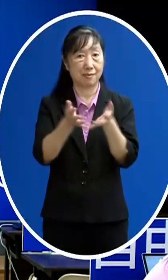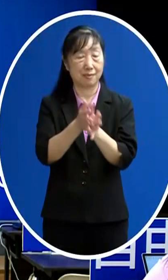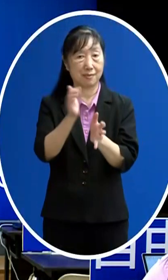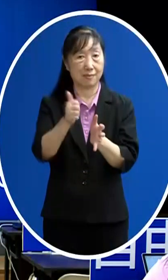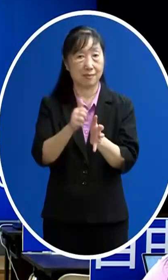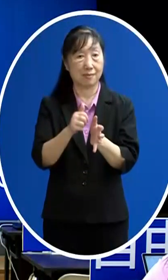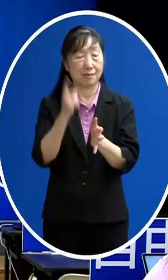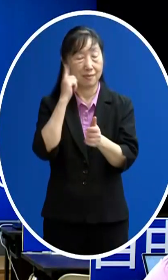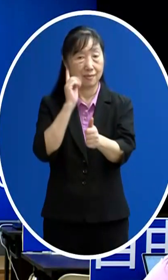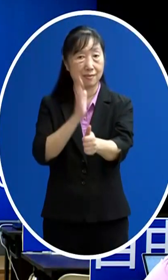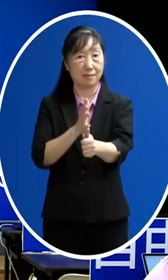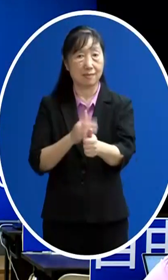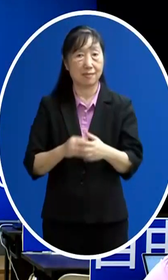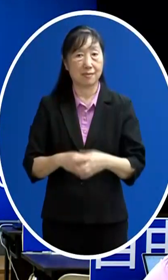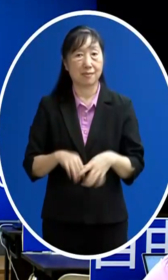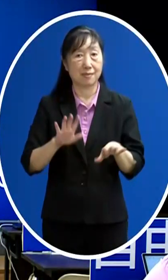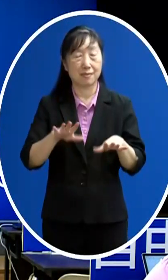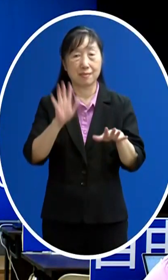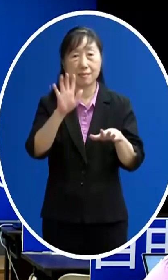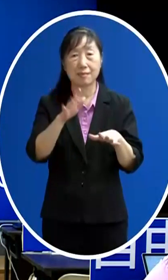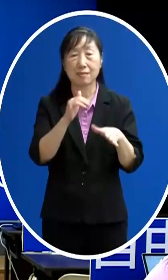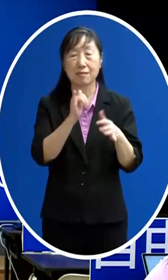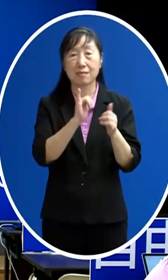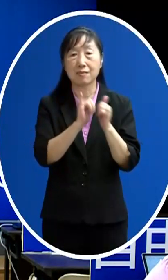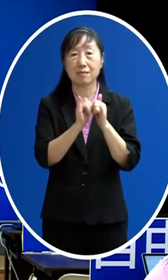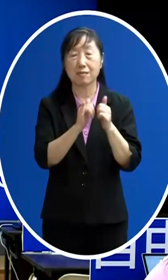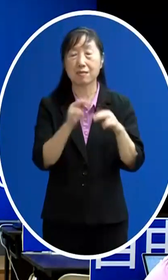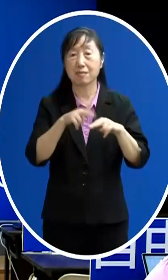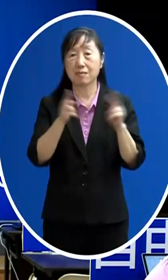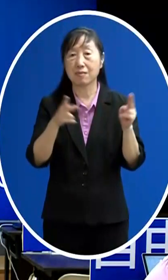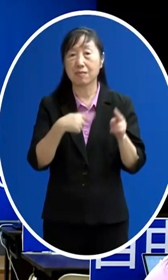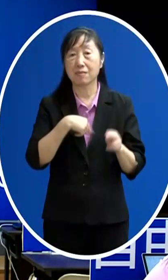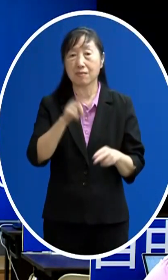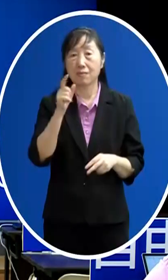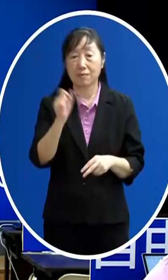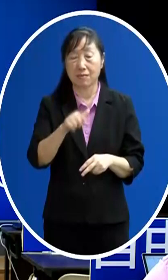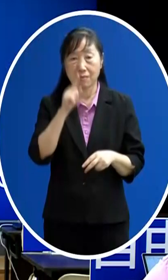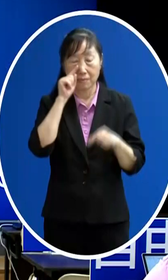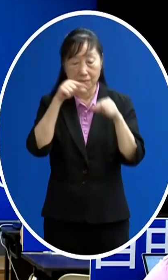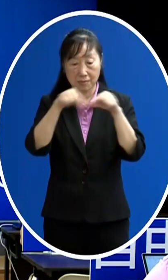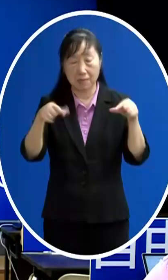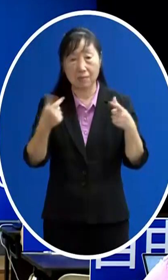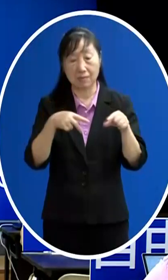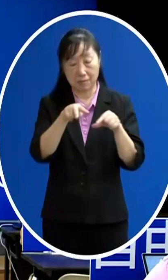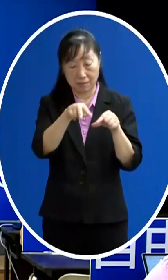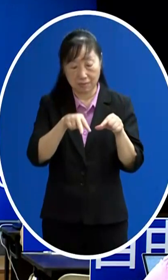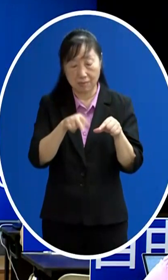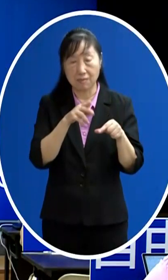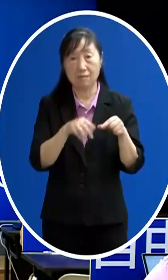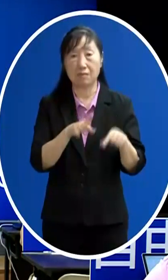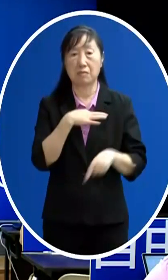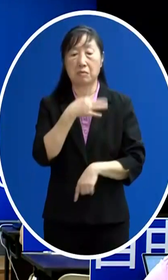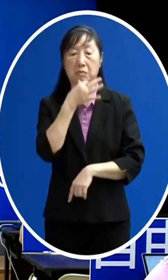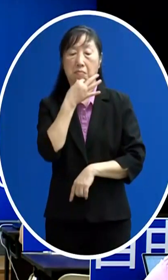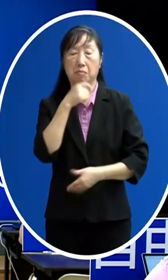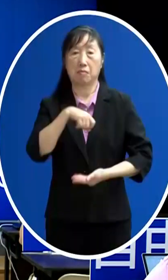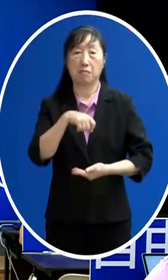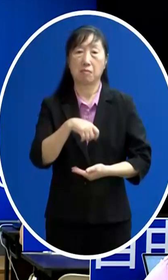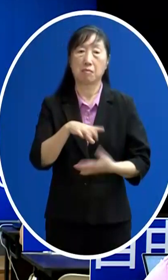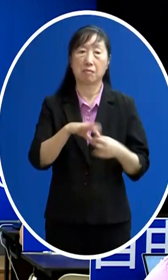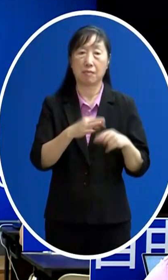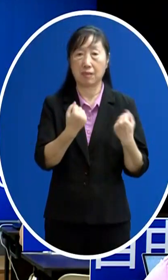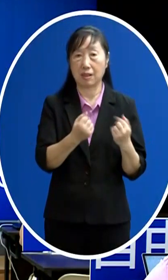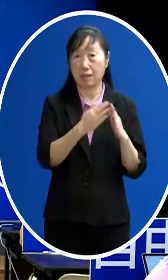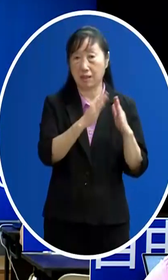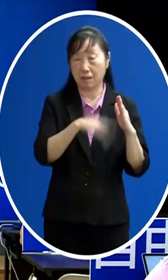想请教一下，因为目前还是有蛮多民众他们解隔离有自己去做快筛，然后发现还是两条线，还是会担心。然后根据加州研究，大概